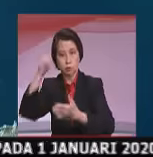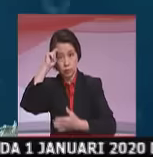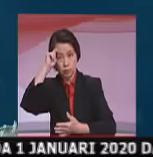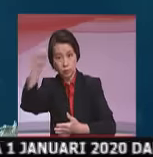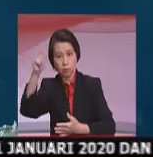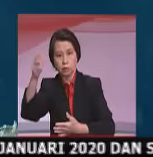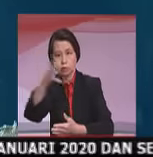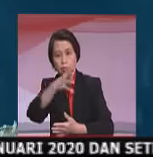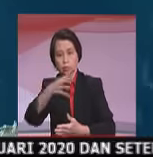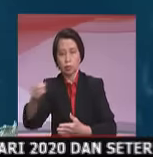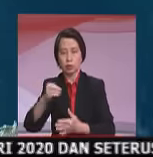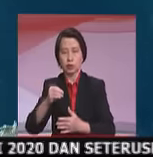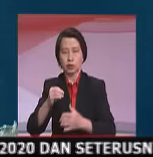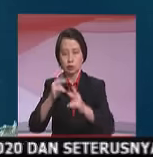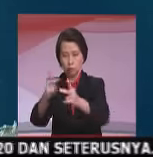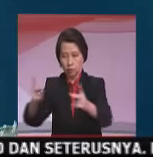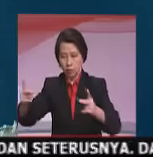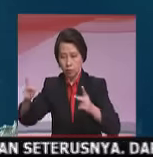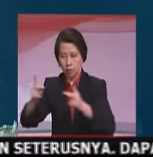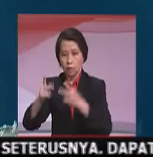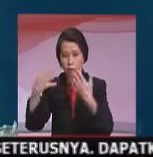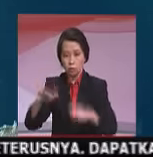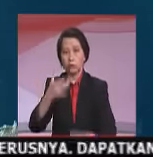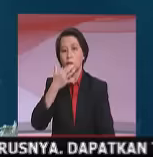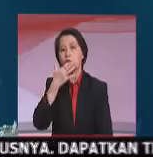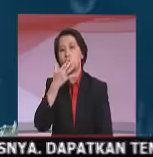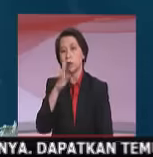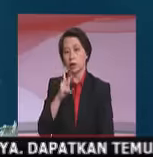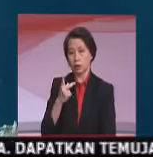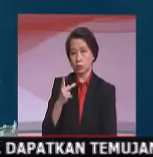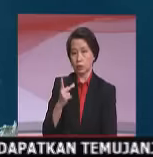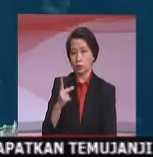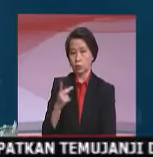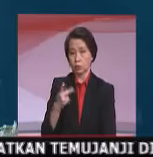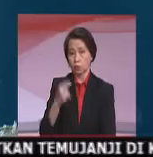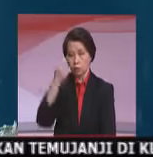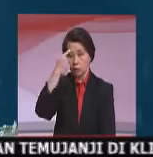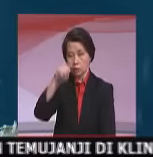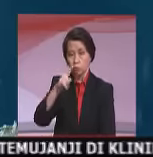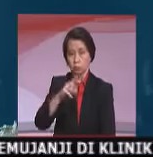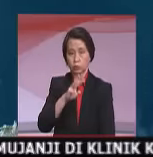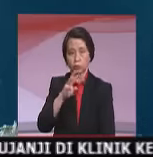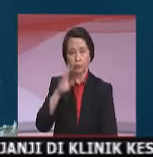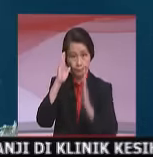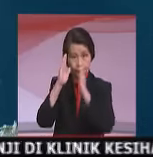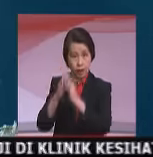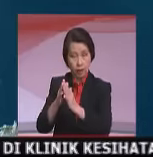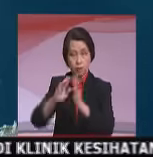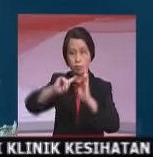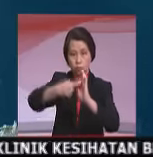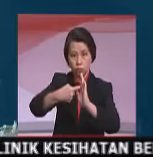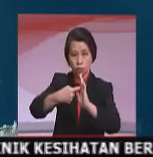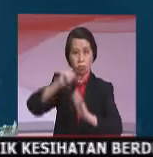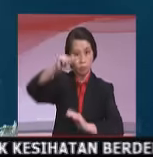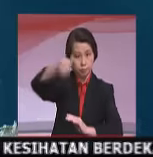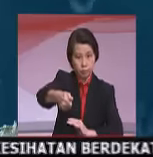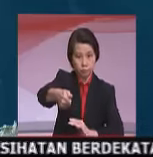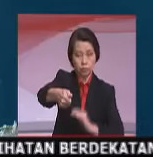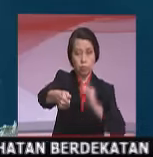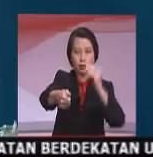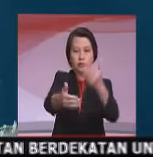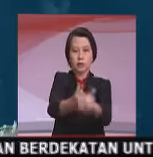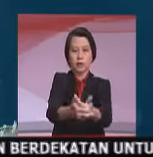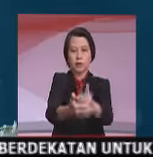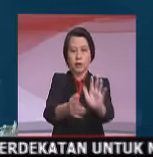Terengganu dan juga melibatkan kawasan yang telah ditandakan dengan warna kuning ini bagi negeri Pahang bermula pada hari esok